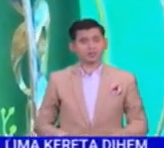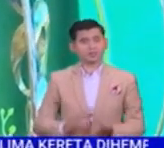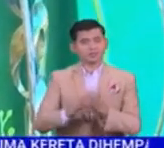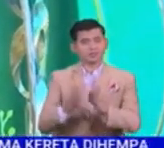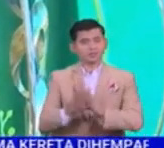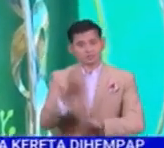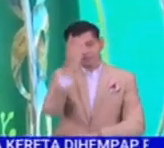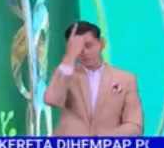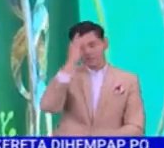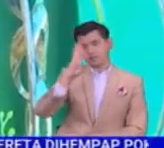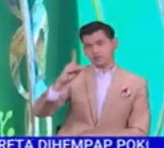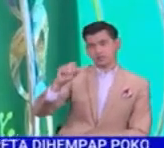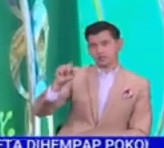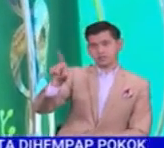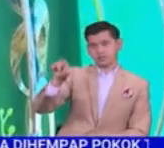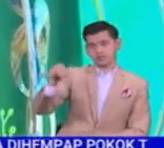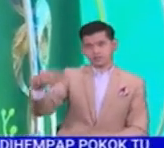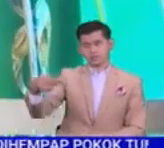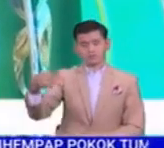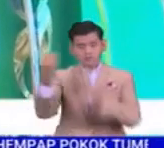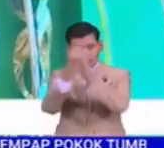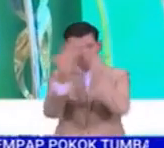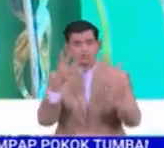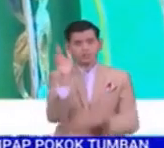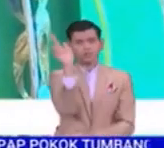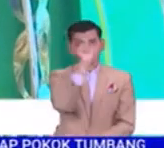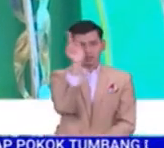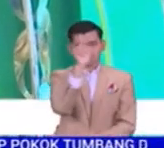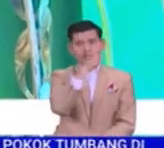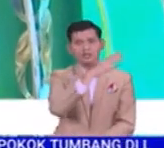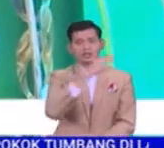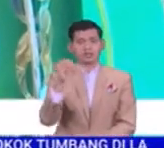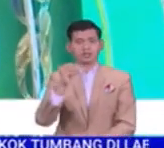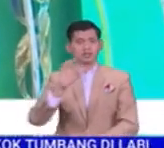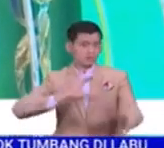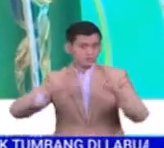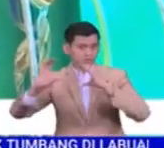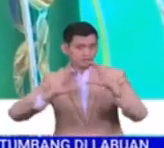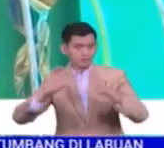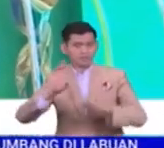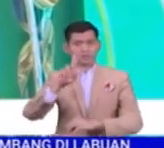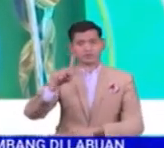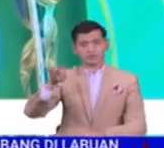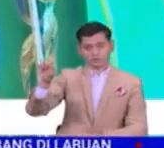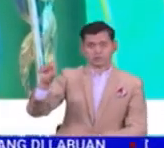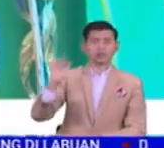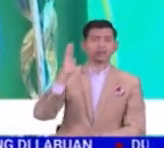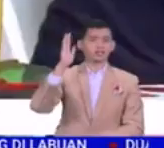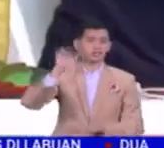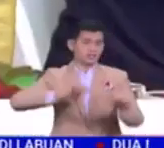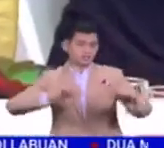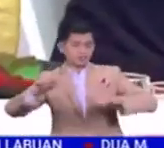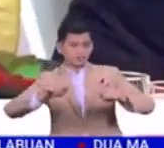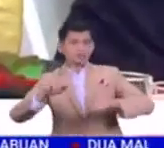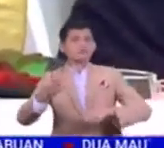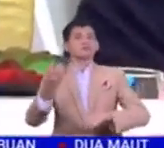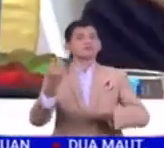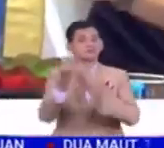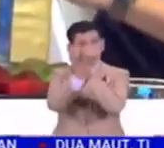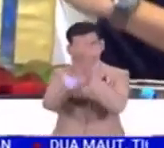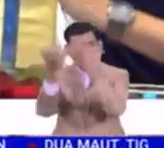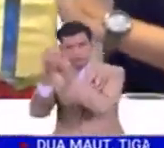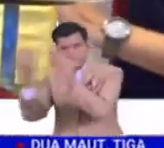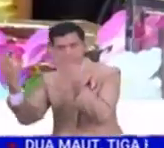Justeru Dato' Abdullah Saidul berkata kerajaan negeri melalui unit komunikasi awam negeri UKAS akan lebih aktif untuk memahami